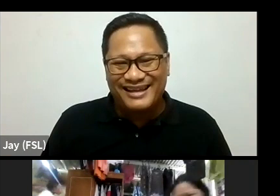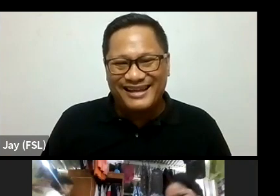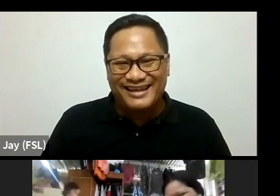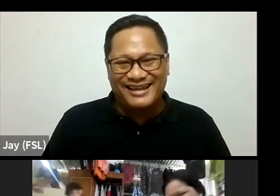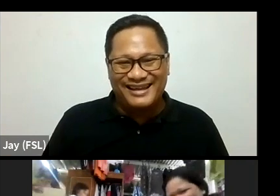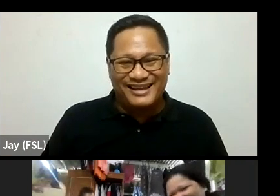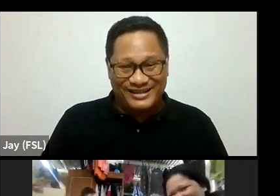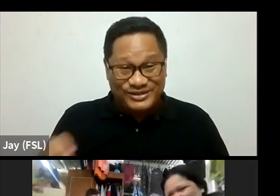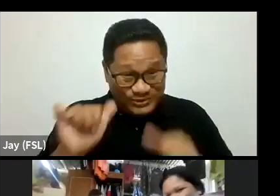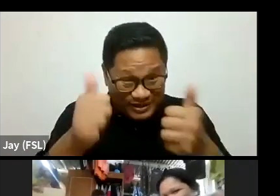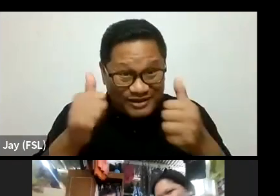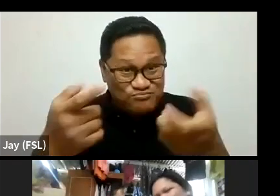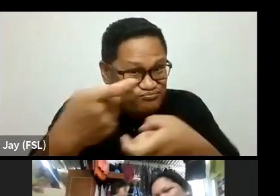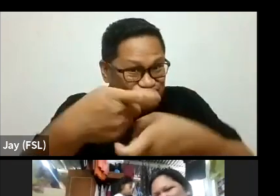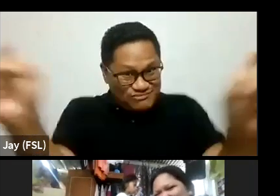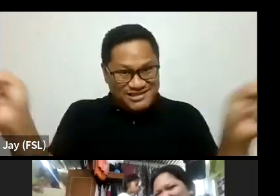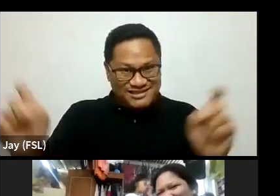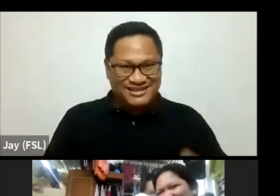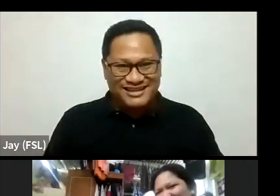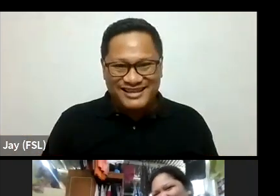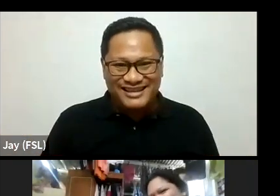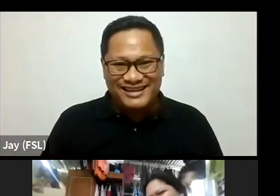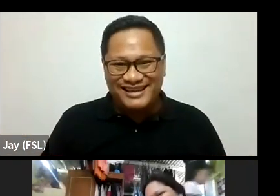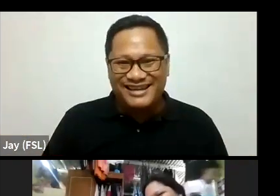Okay ba 'yon?